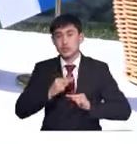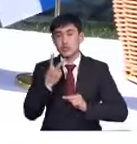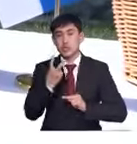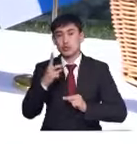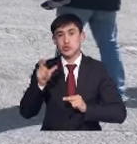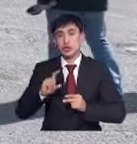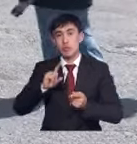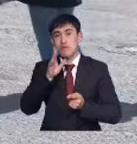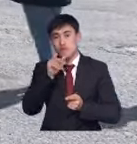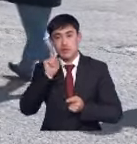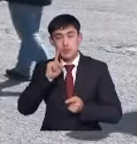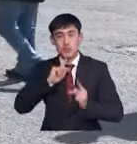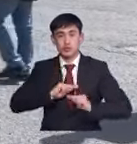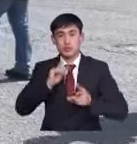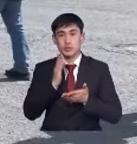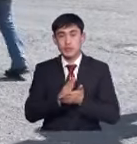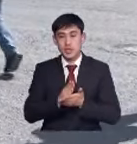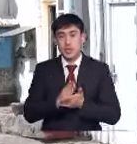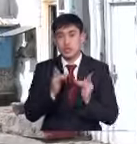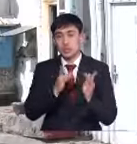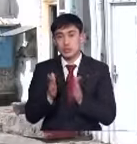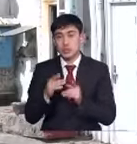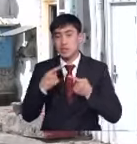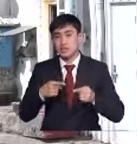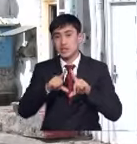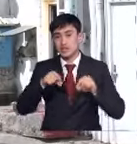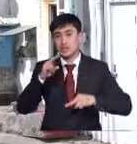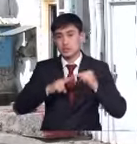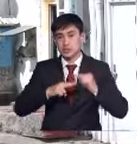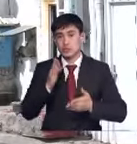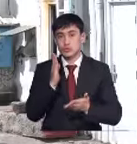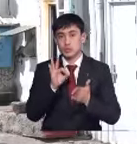жұмыс істейді. Алдағы уақытта оларға арналған жатақхана мен басқа да нысандар салу